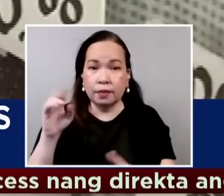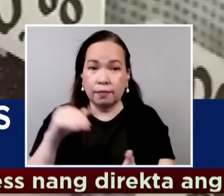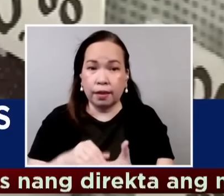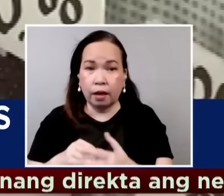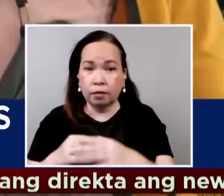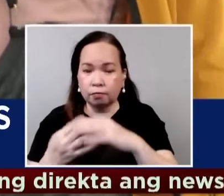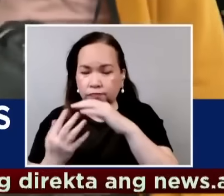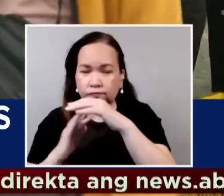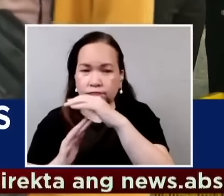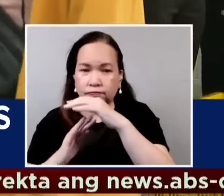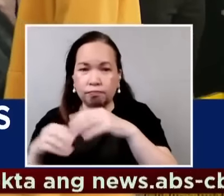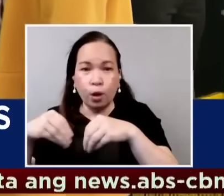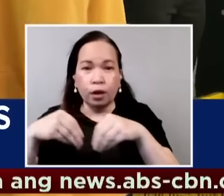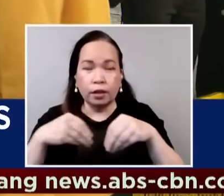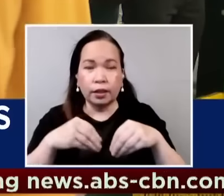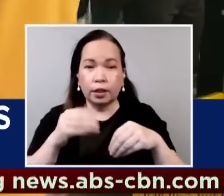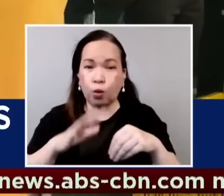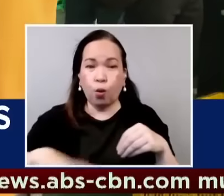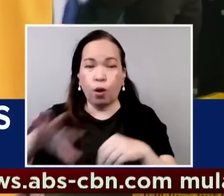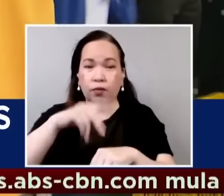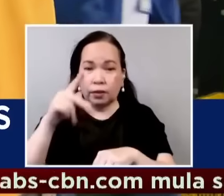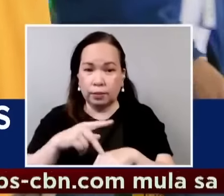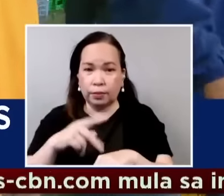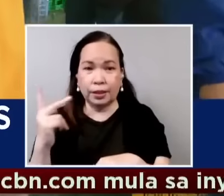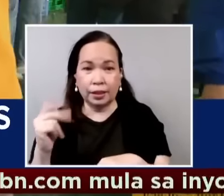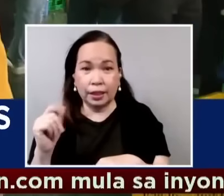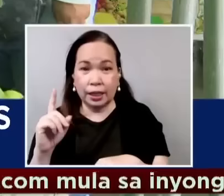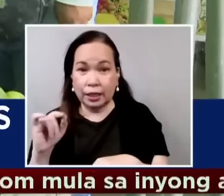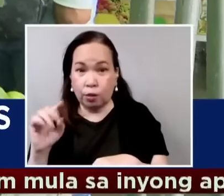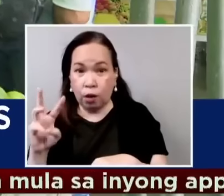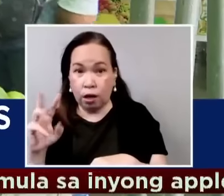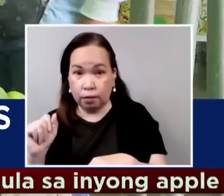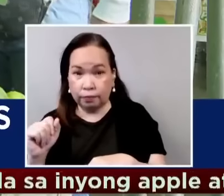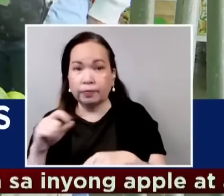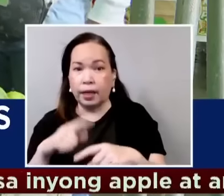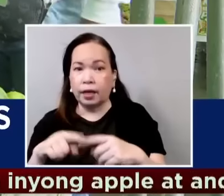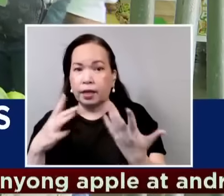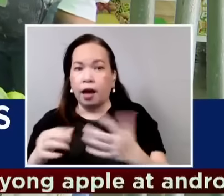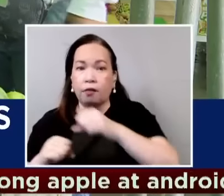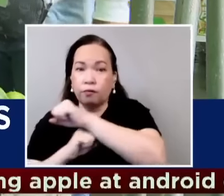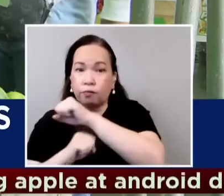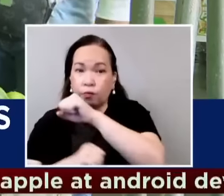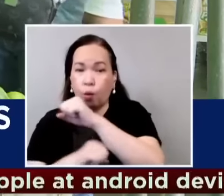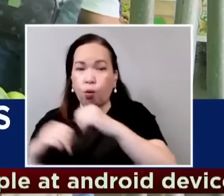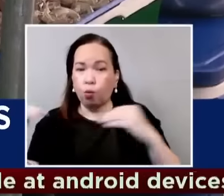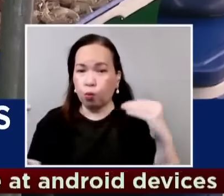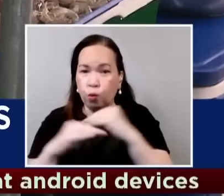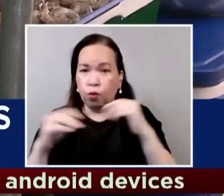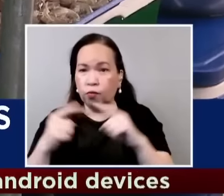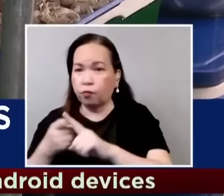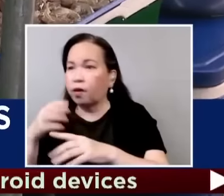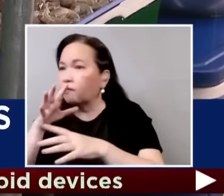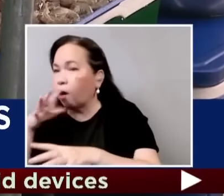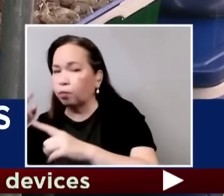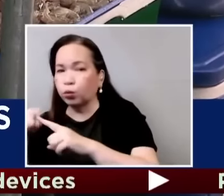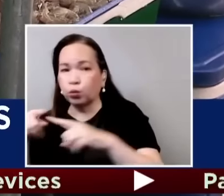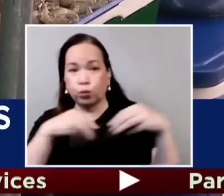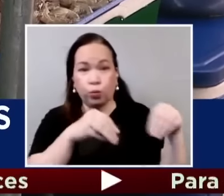sa buong bansa, nagpatayo ng farm-to-market roads at nagpamigay ng milyong-milyong halaga ng libreng binhi at